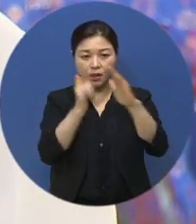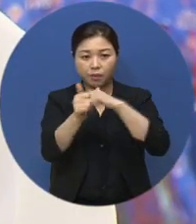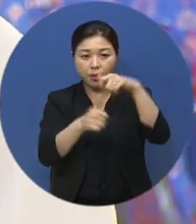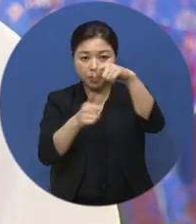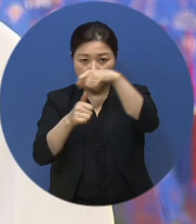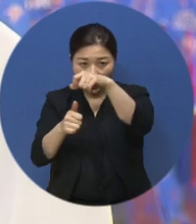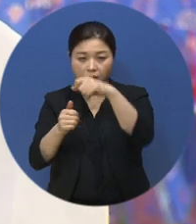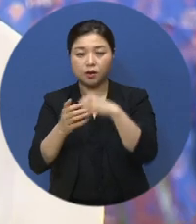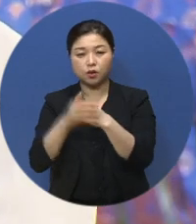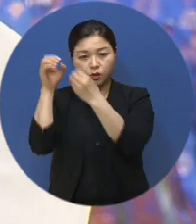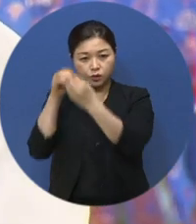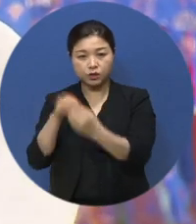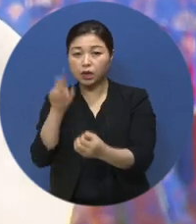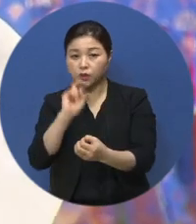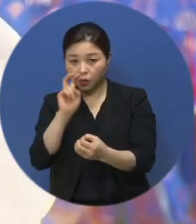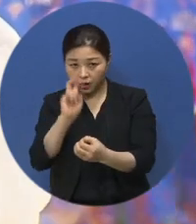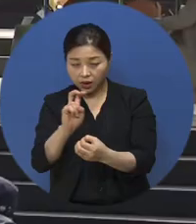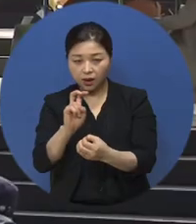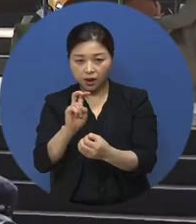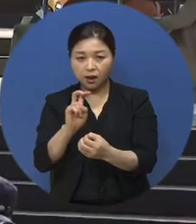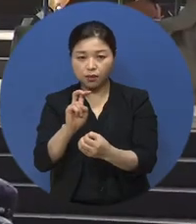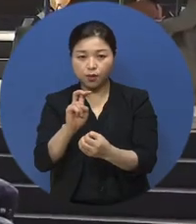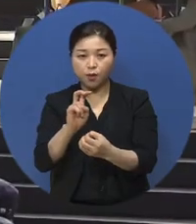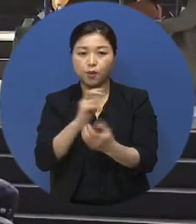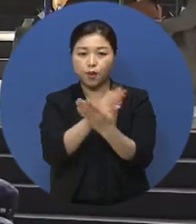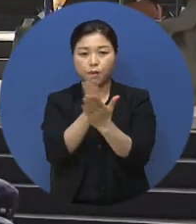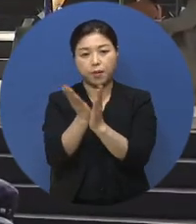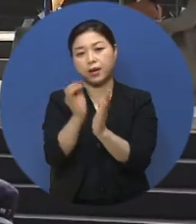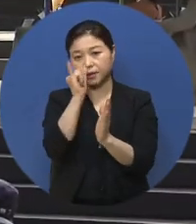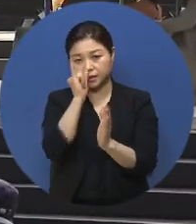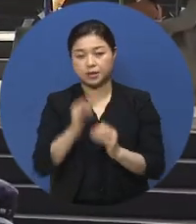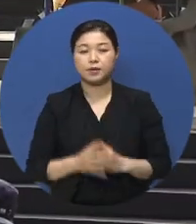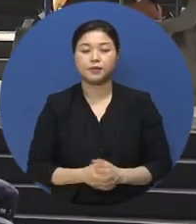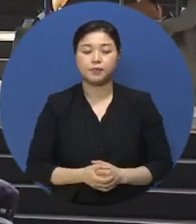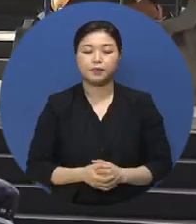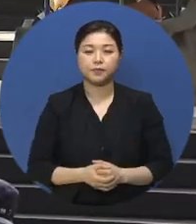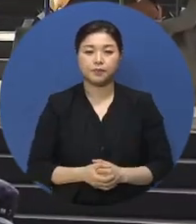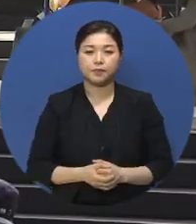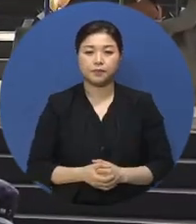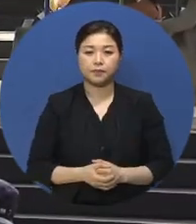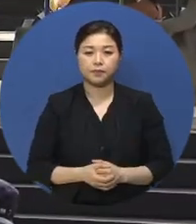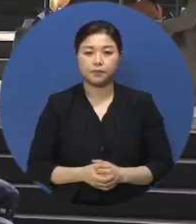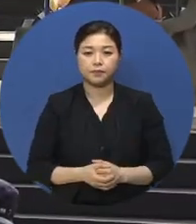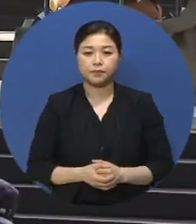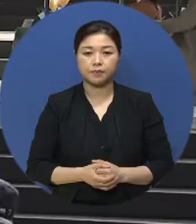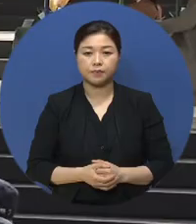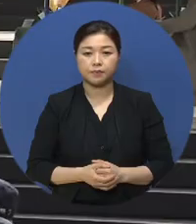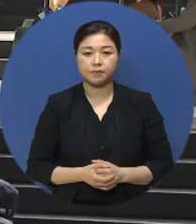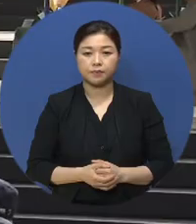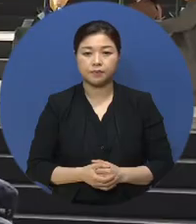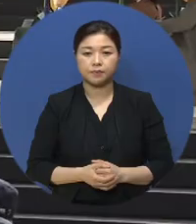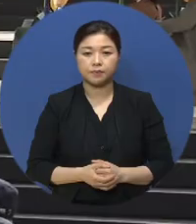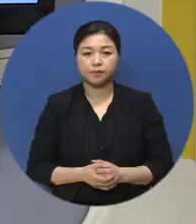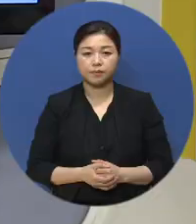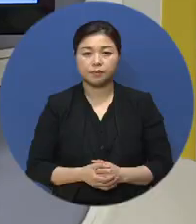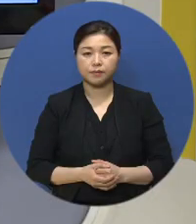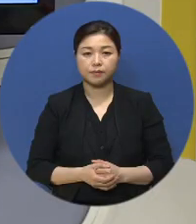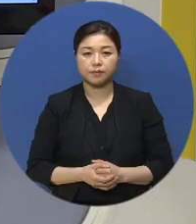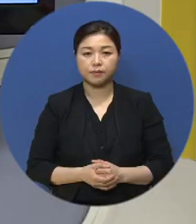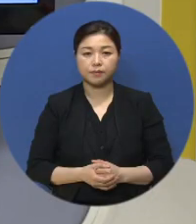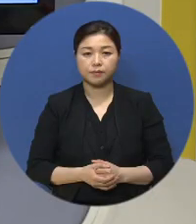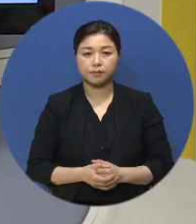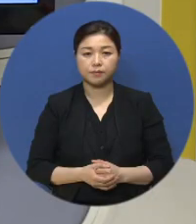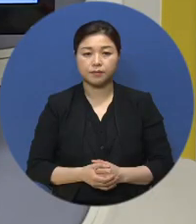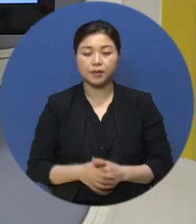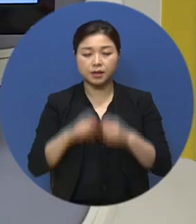대한민국 춘향국악대전 등으로 구성됐습니다. 지금까지 복지TV 전북방송 최정은이었습니다.